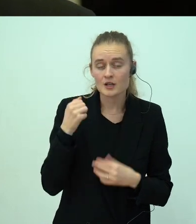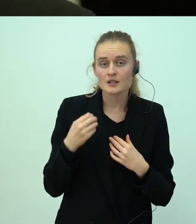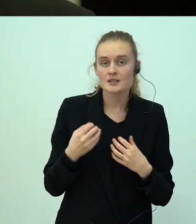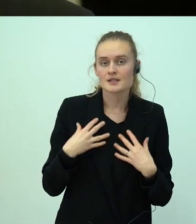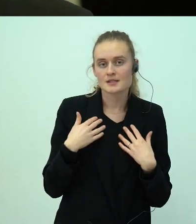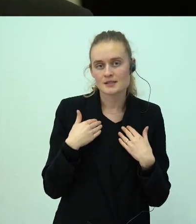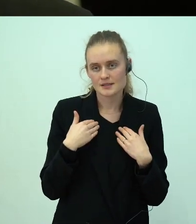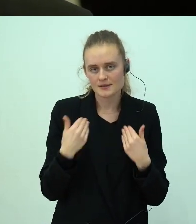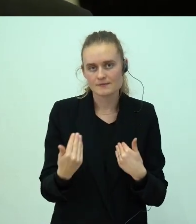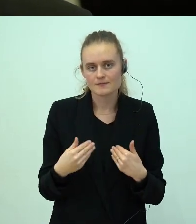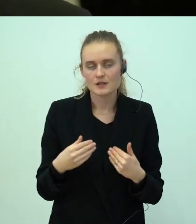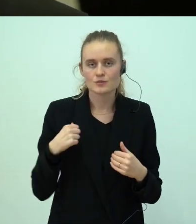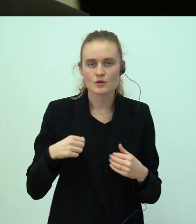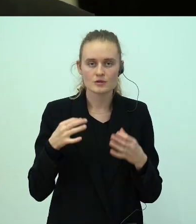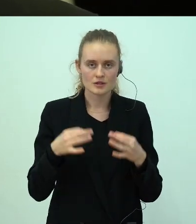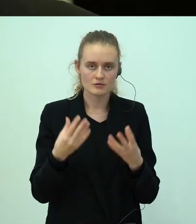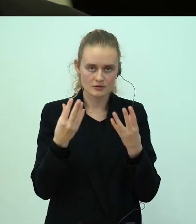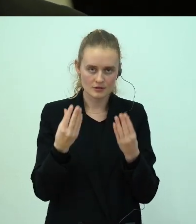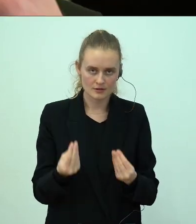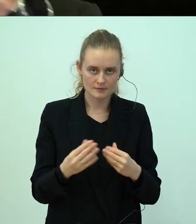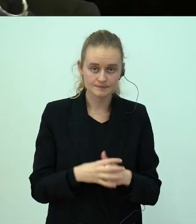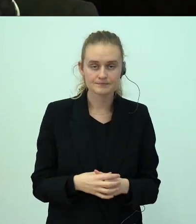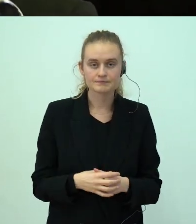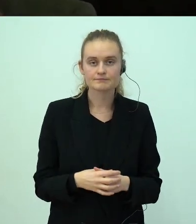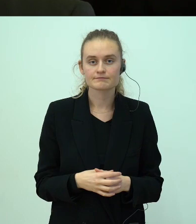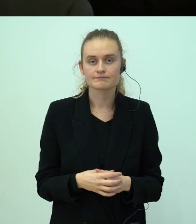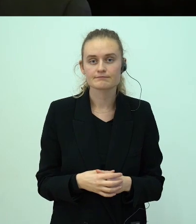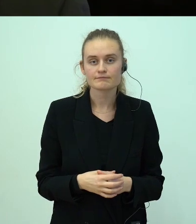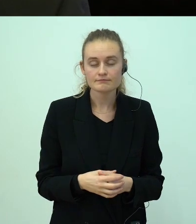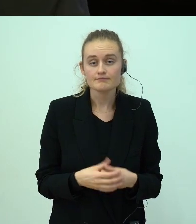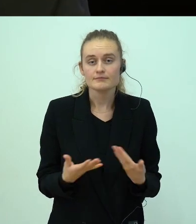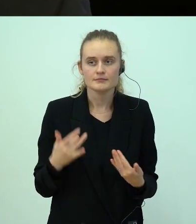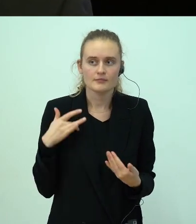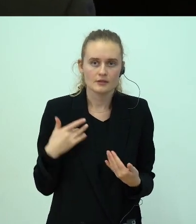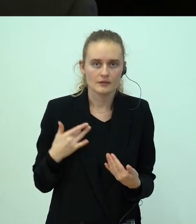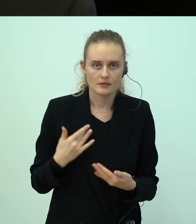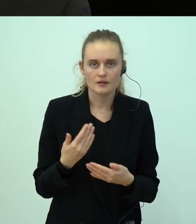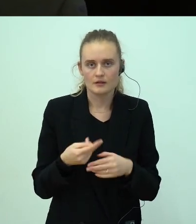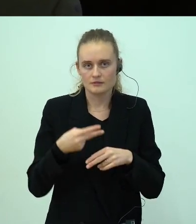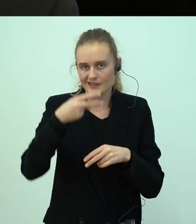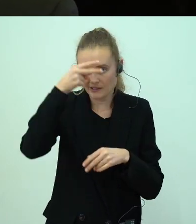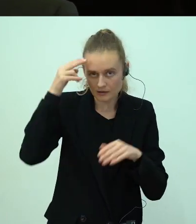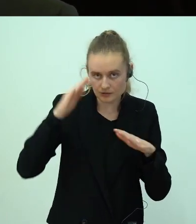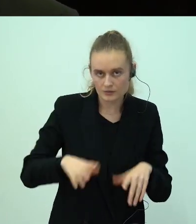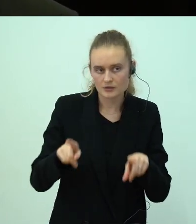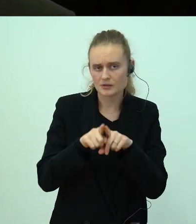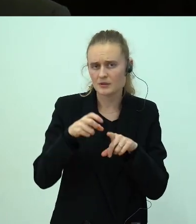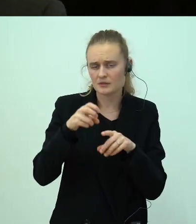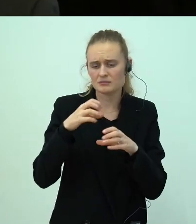žmogaus teisų diena. Man iš tiesų kelia nerima tai, kad ne vien tik tai Lietuvoje, bet ir visame